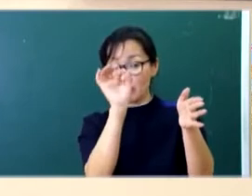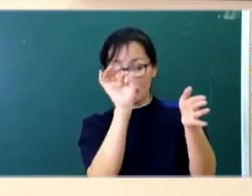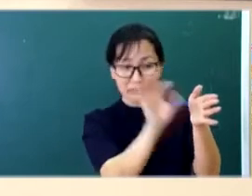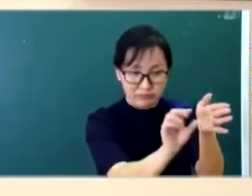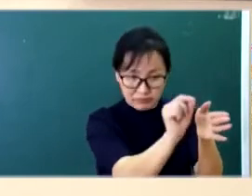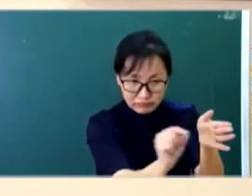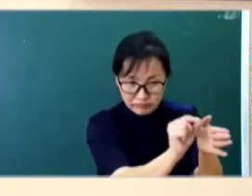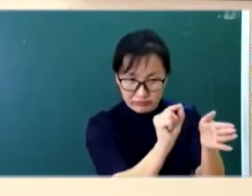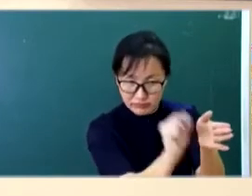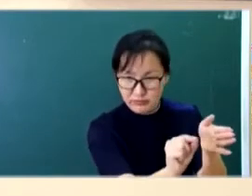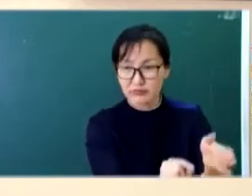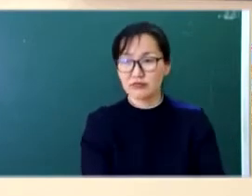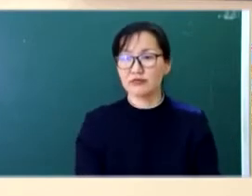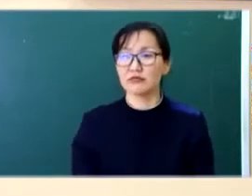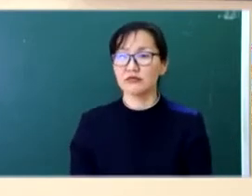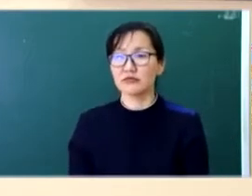оронд маань нэгийн